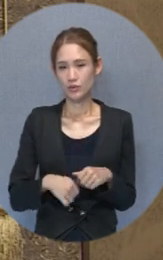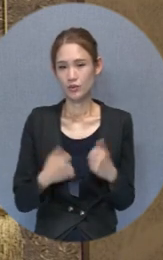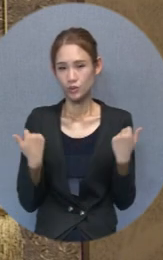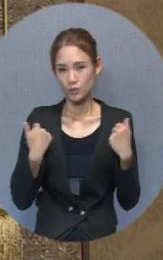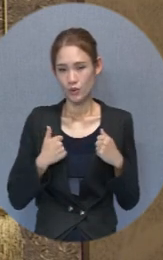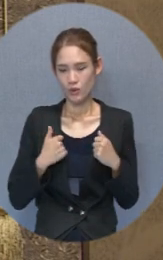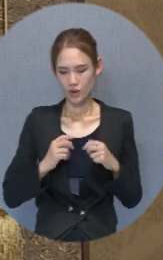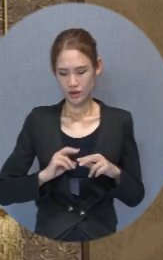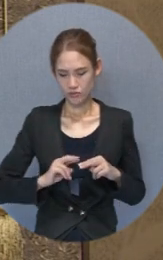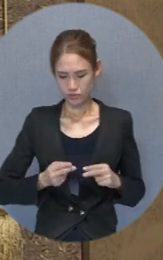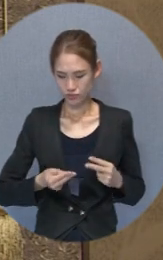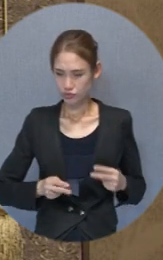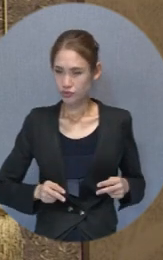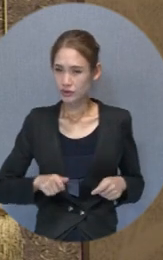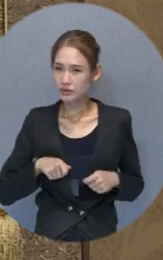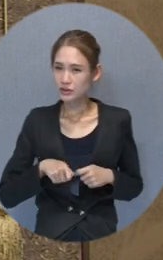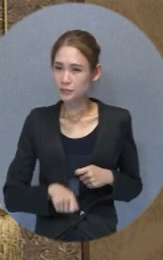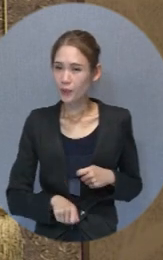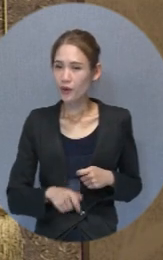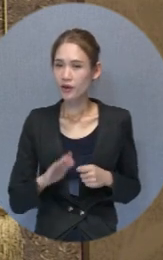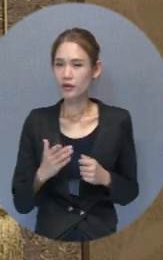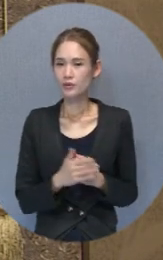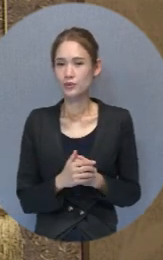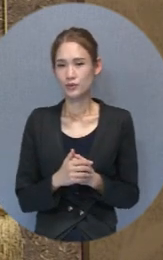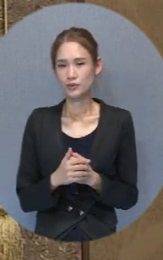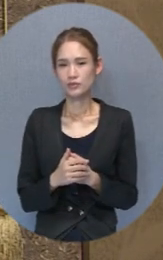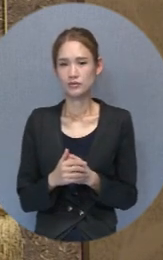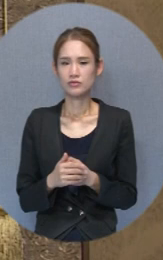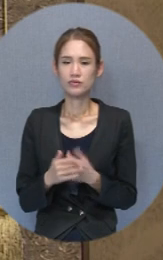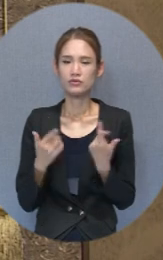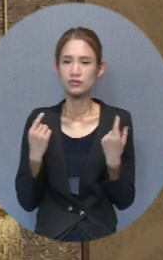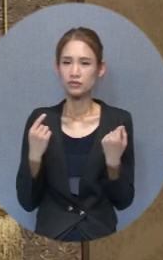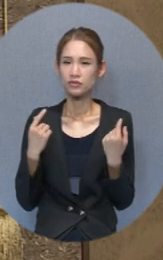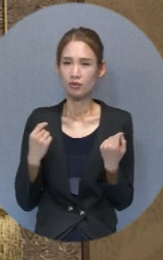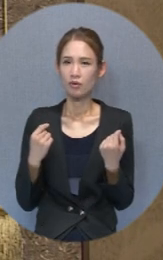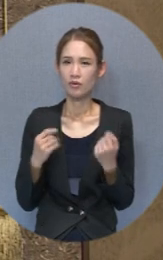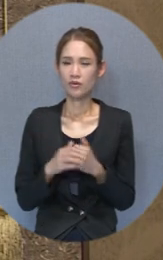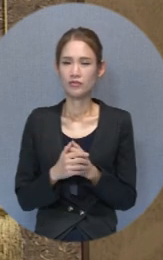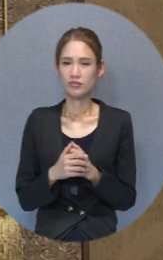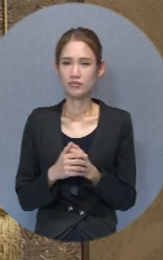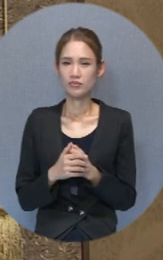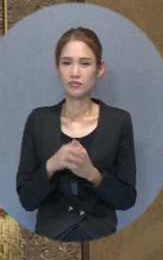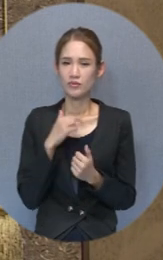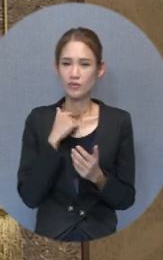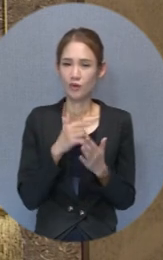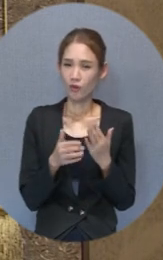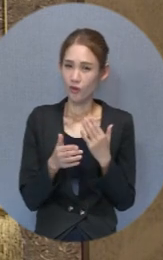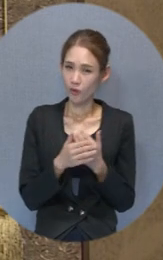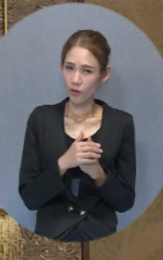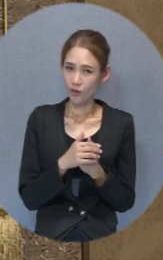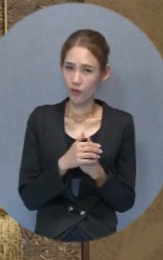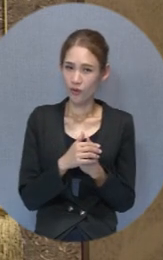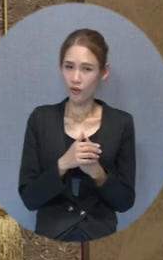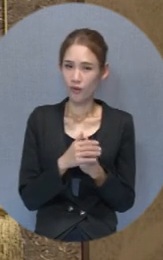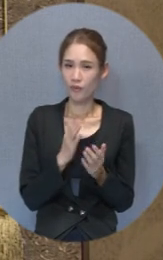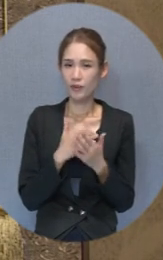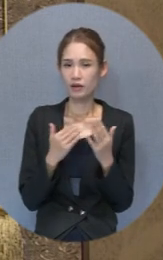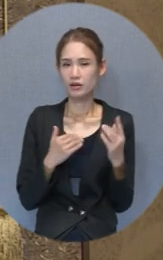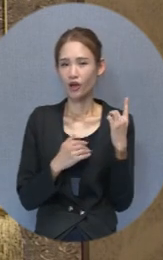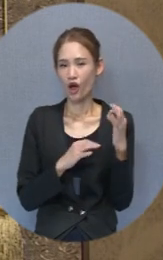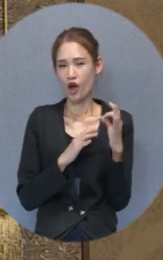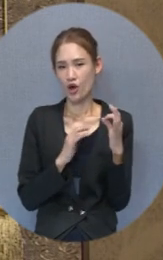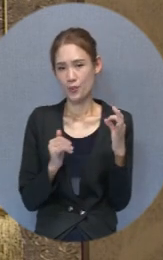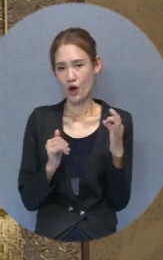옷을 풀어야 되고 그렇겠네요. 지퍼를 내려야 되고 이제 이런 시간들을 네. 반에 10명 아이들 있다